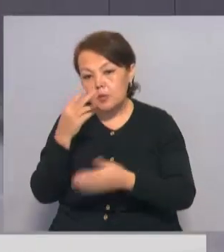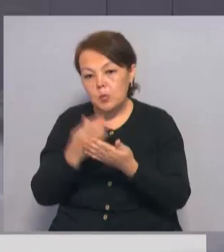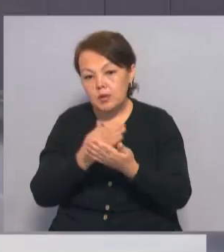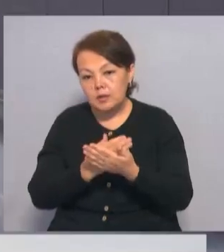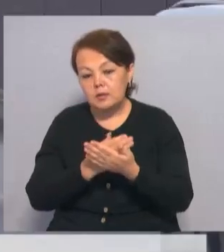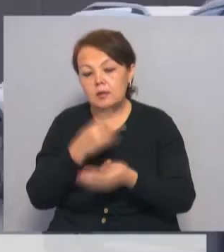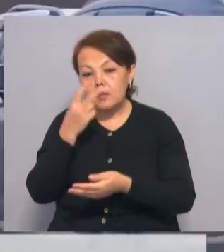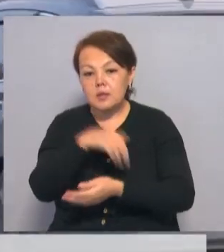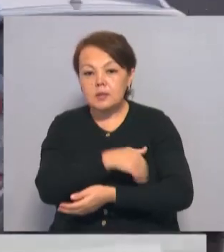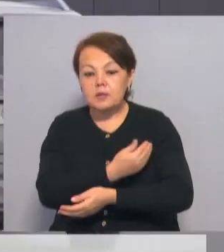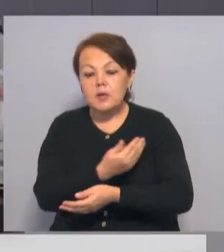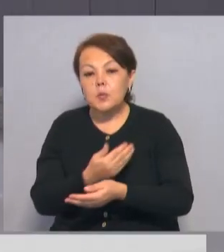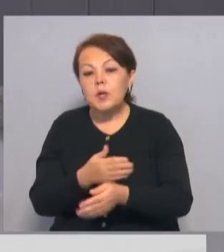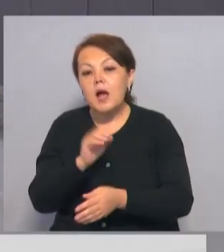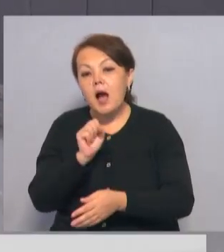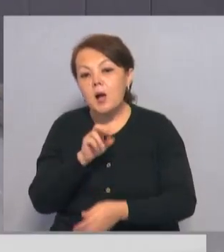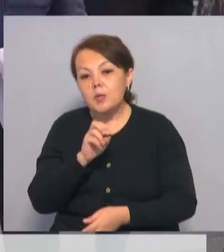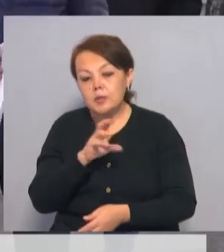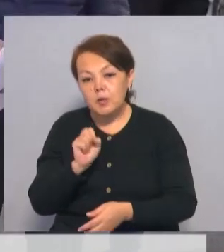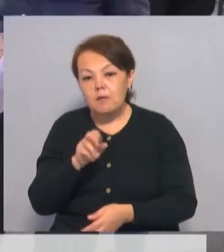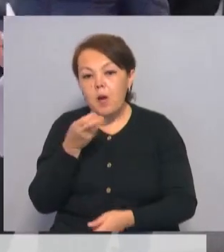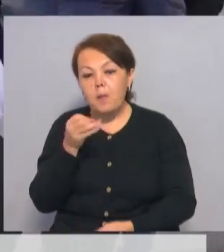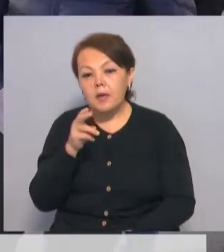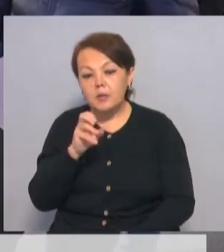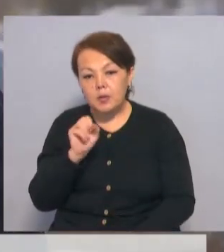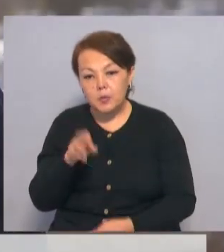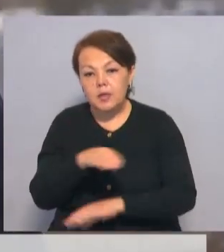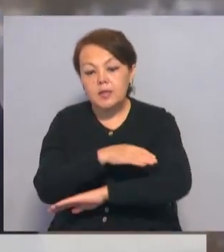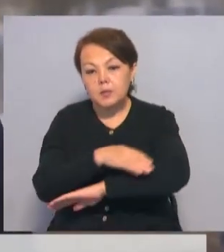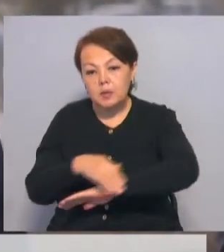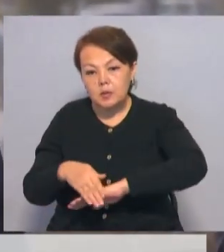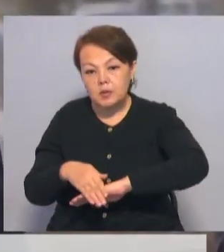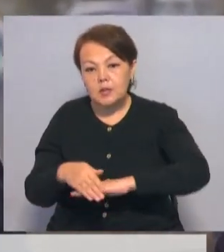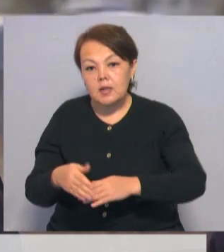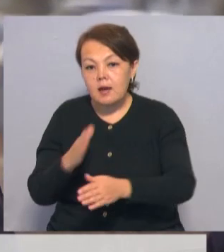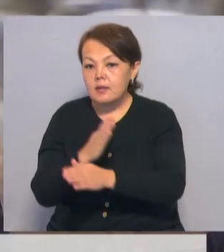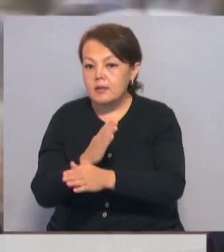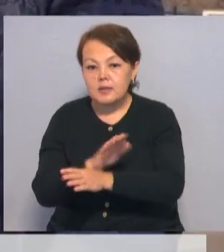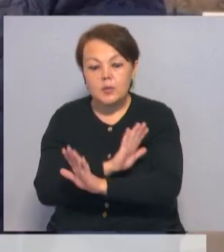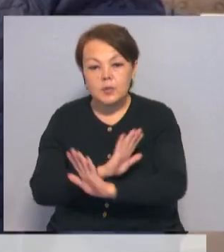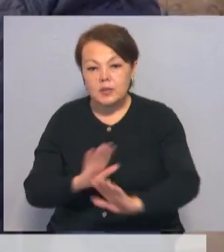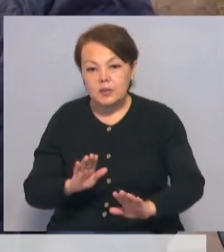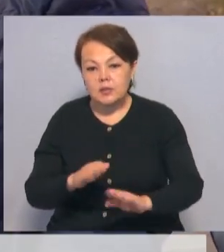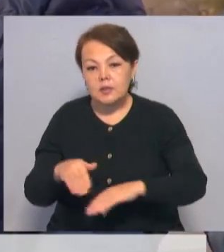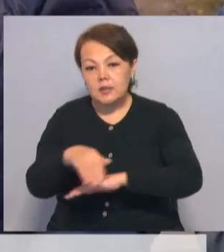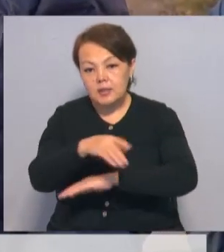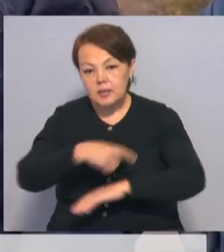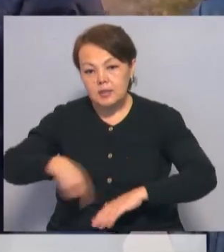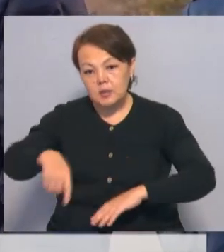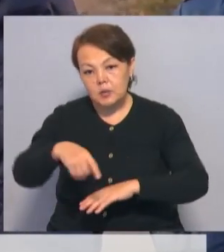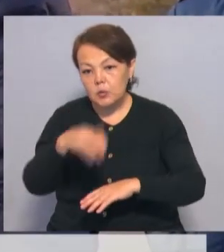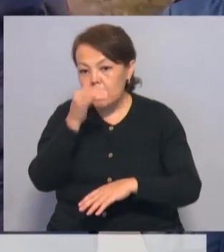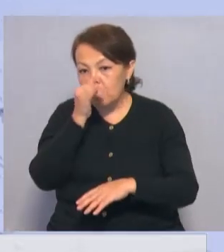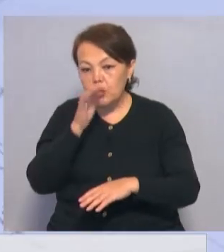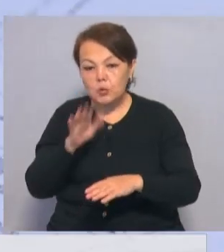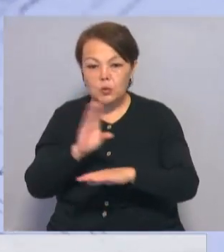В связи с тем что пересечение улиц алп спаев и Бет бигби на Тимерлан ском шоссе не симметрично на данной территории возникают неудобства для